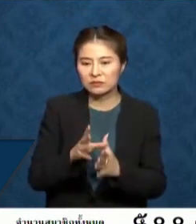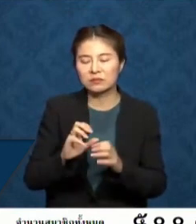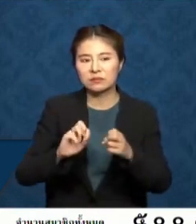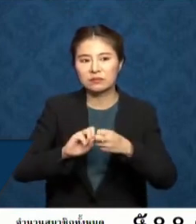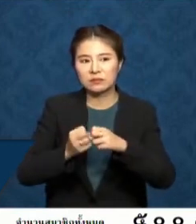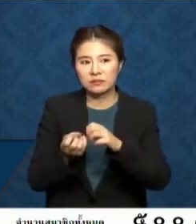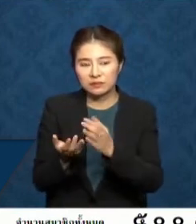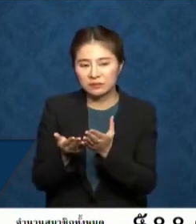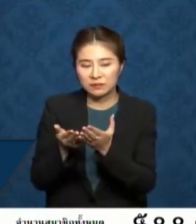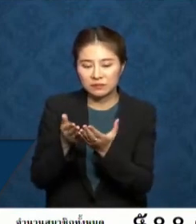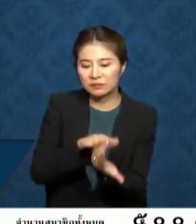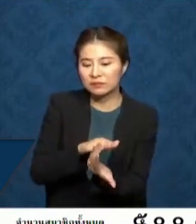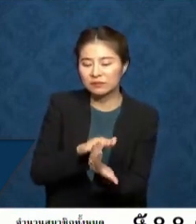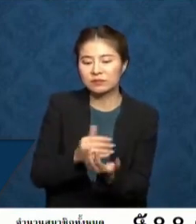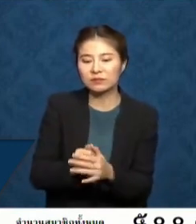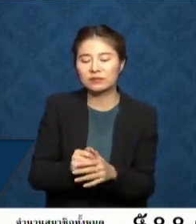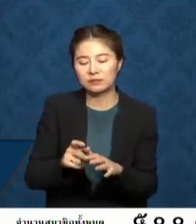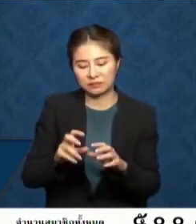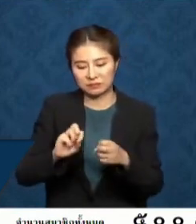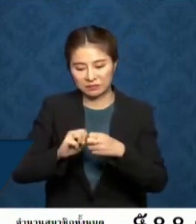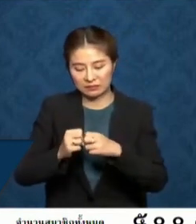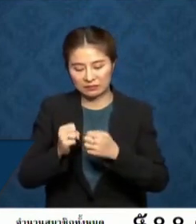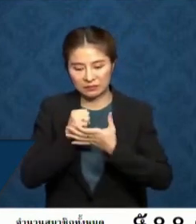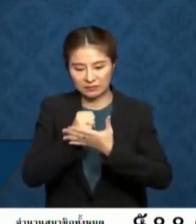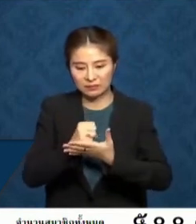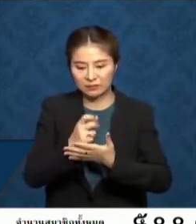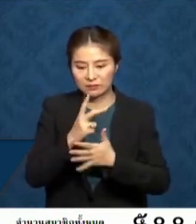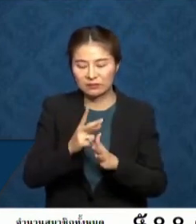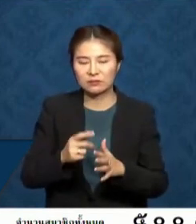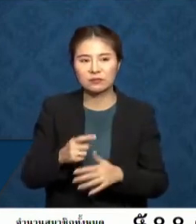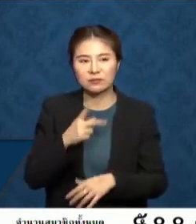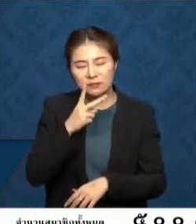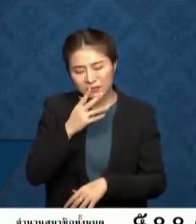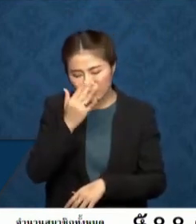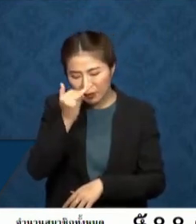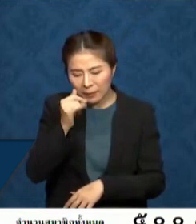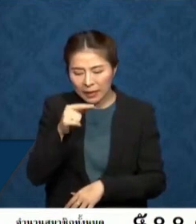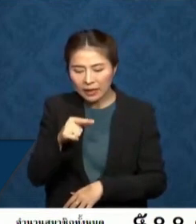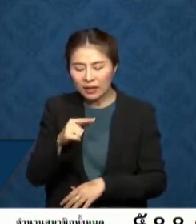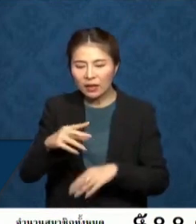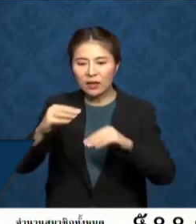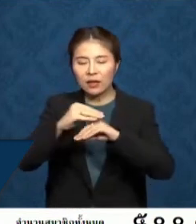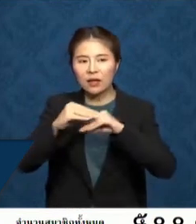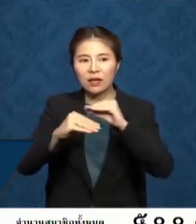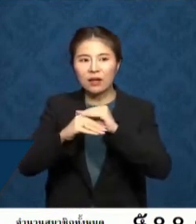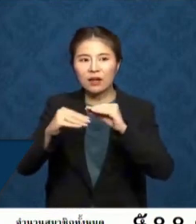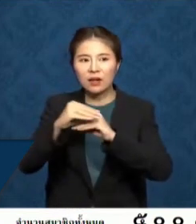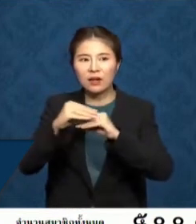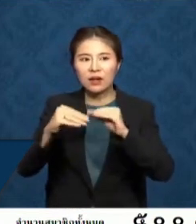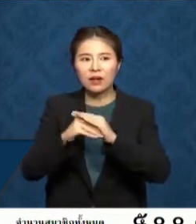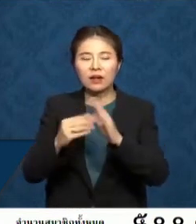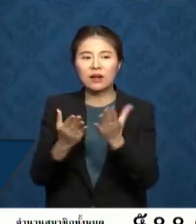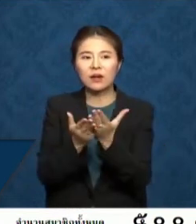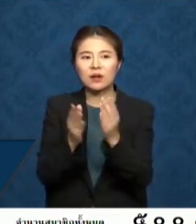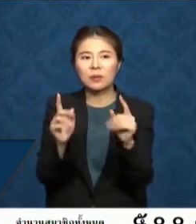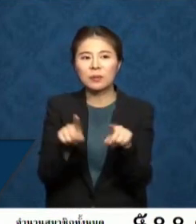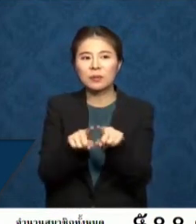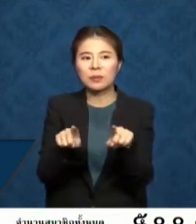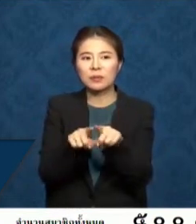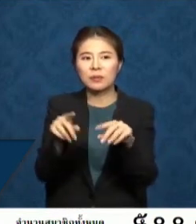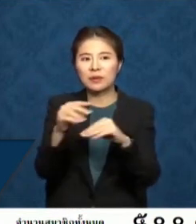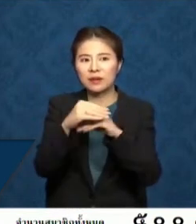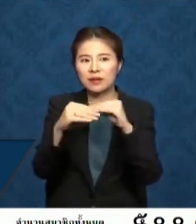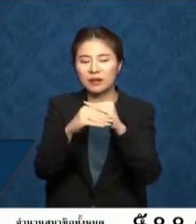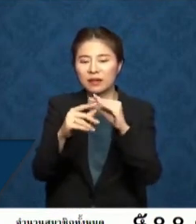ไรปรากฏว่าครับท่านประธานผมขยี้ตา2รอบเฮ้ยโครงการมันไส้ในมันเหมือนกับไอ้โครงการแรกที่ผ